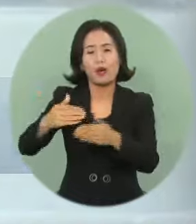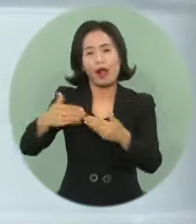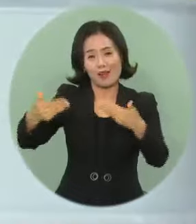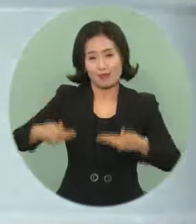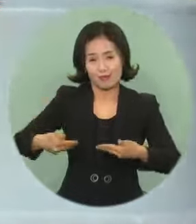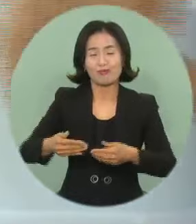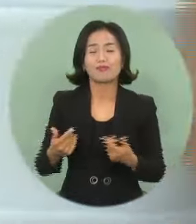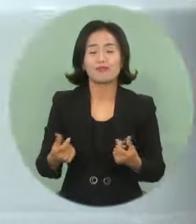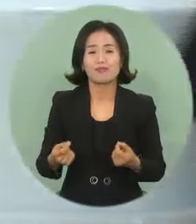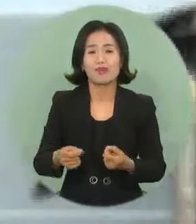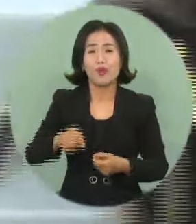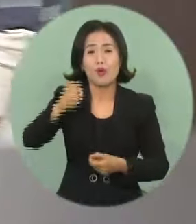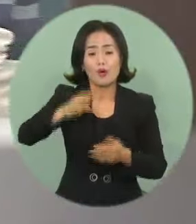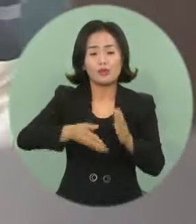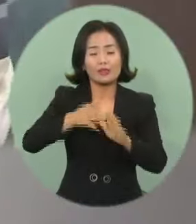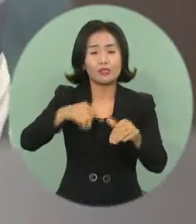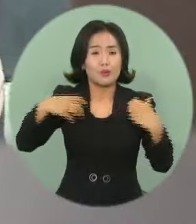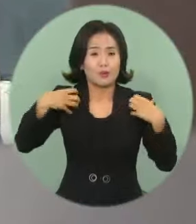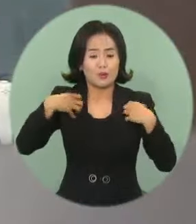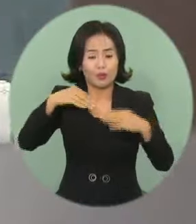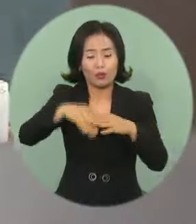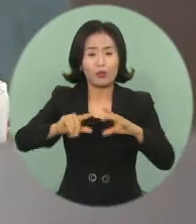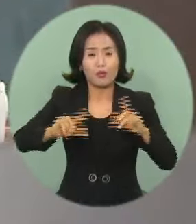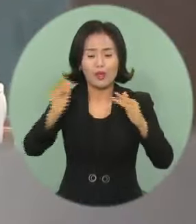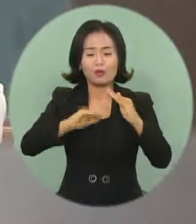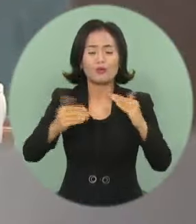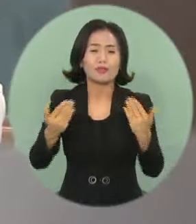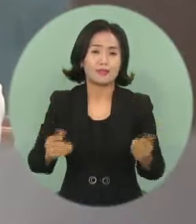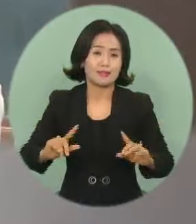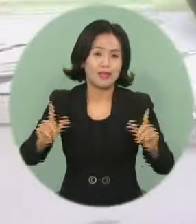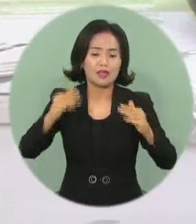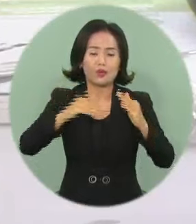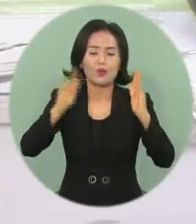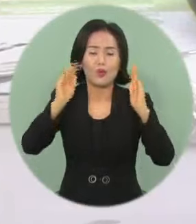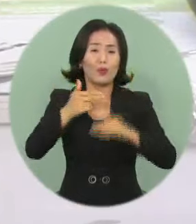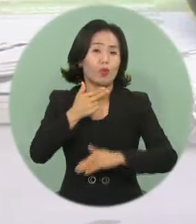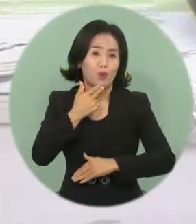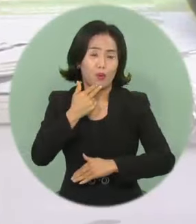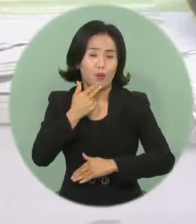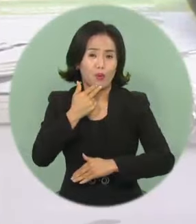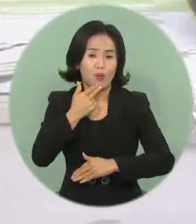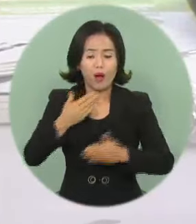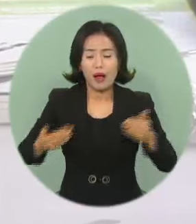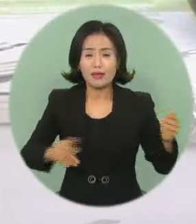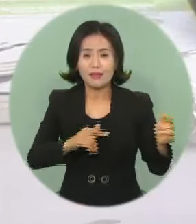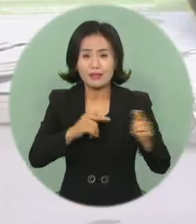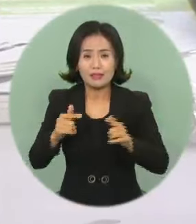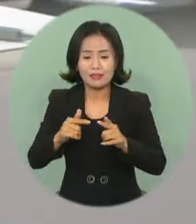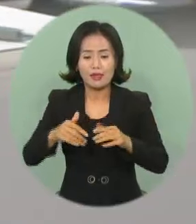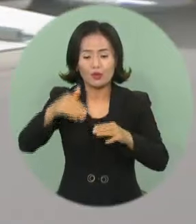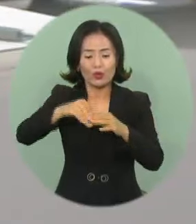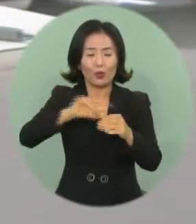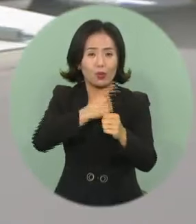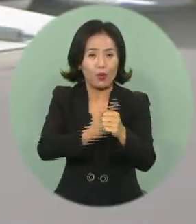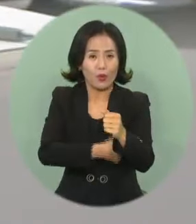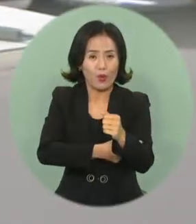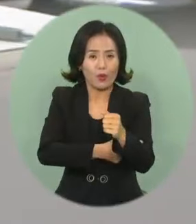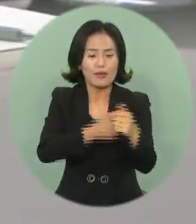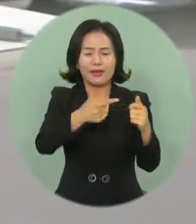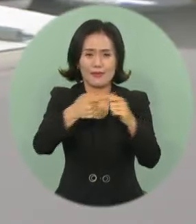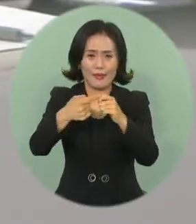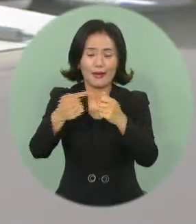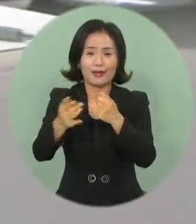주셔서. 광주시 교육청은 투표 당일은 공휴일로 정규 수업은 하지 않는다며 학생들의 참정권 보장이 1순위인